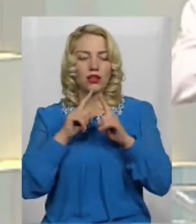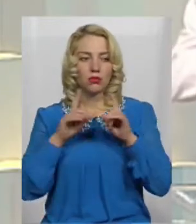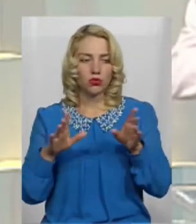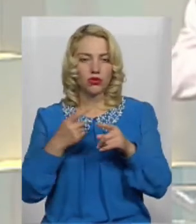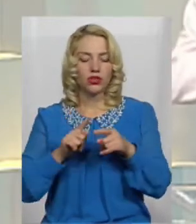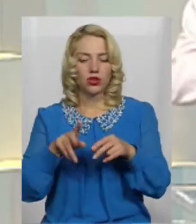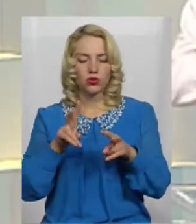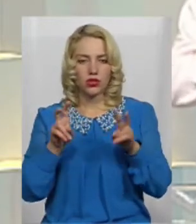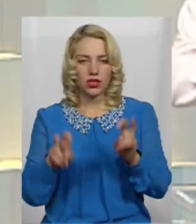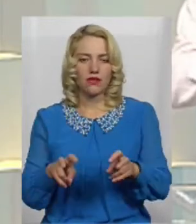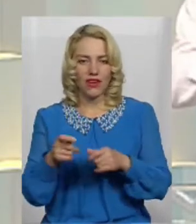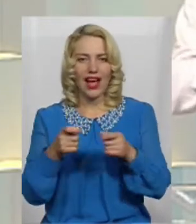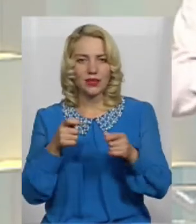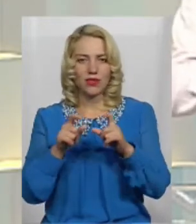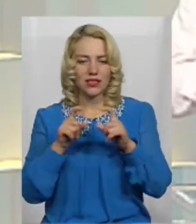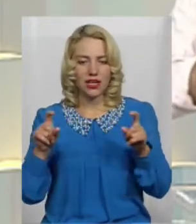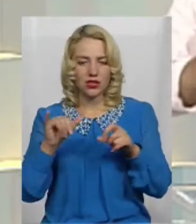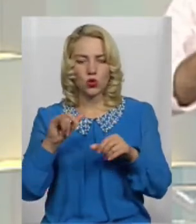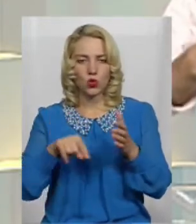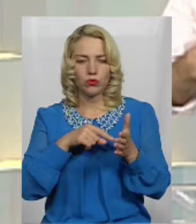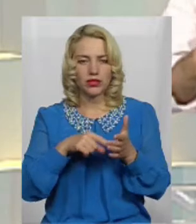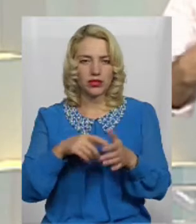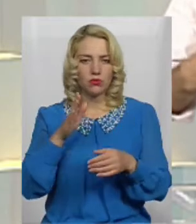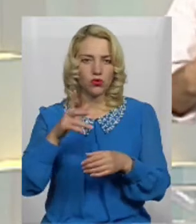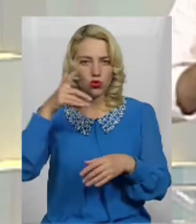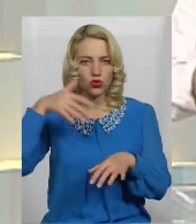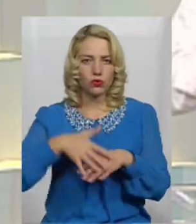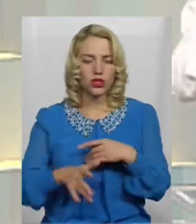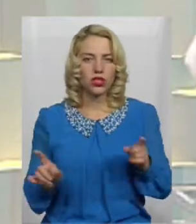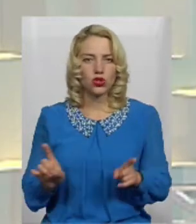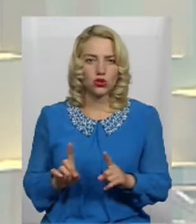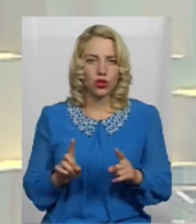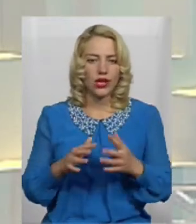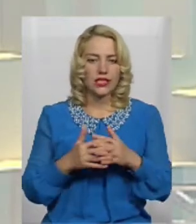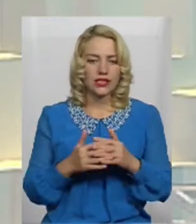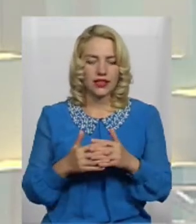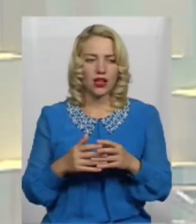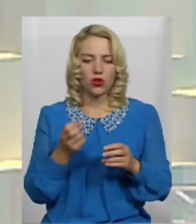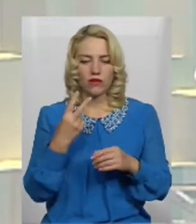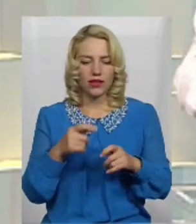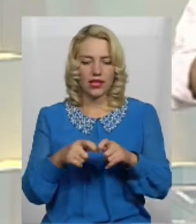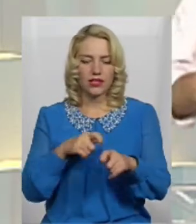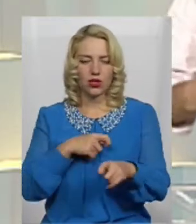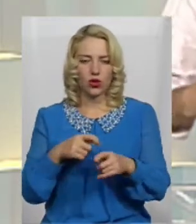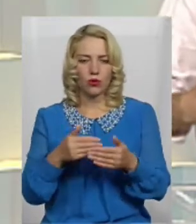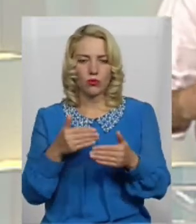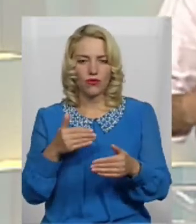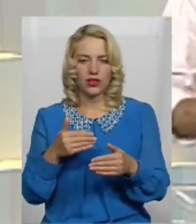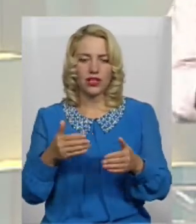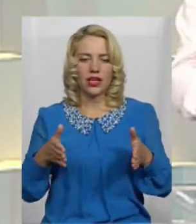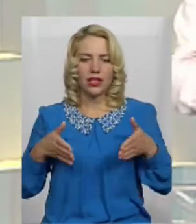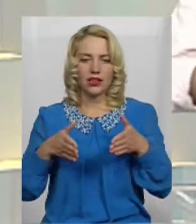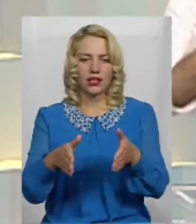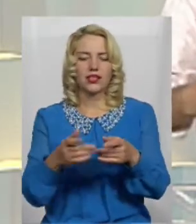скажімо так, ті, хто сидять в адміністрації в місті, так, будуть розуміти, що теж село 12 кілометрів від траси – це теж їхня